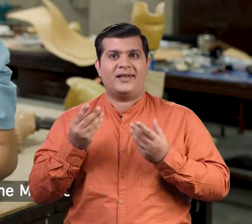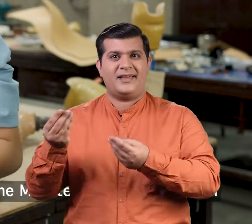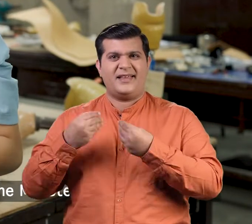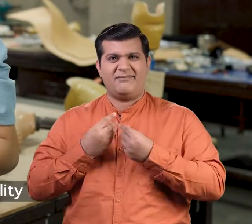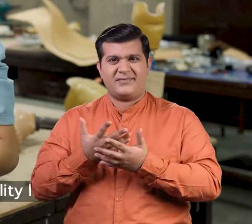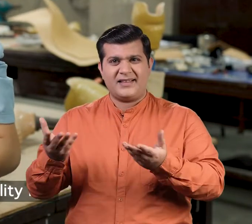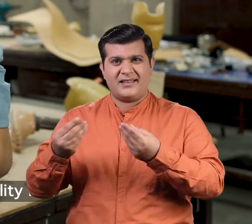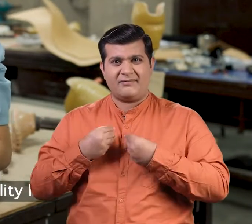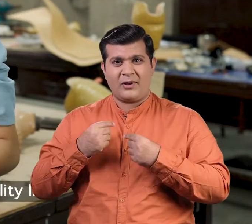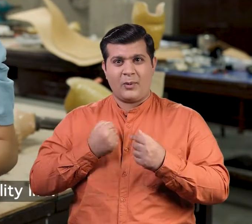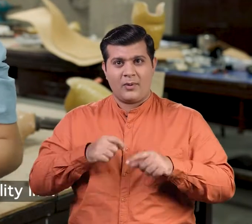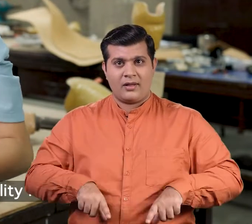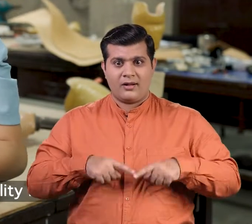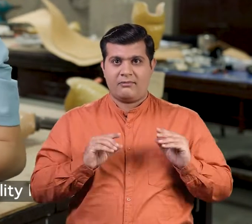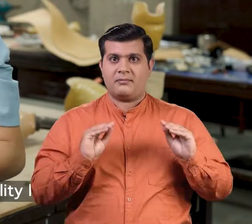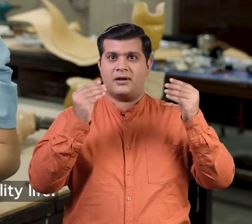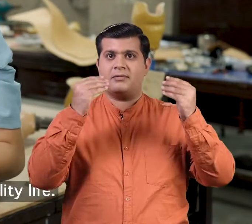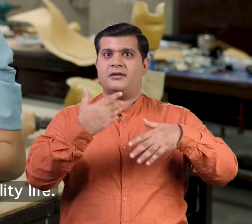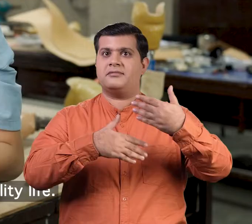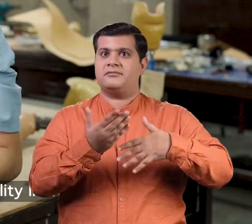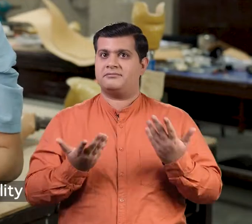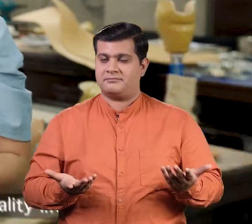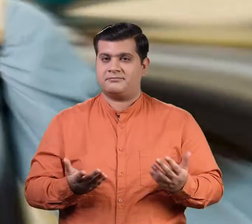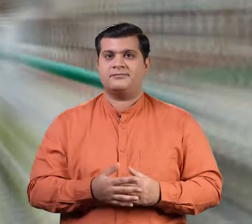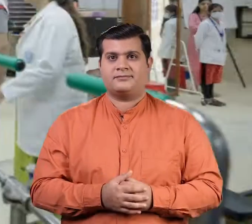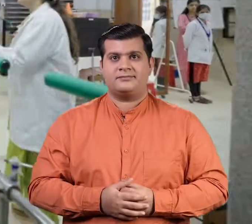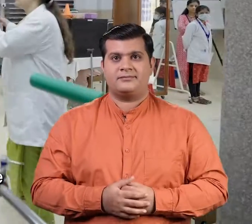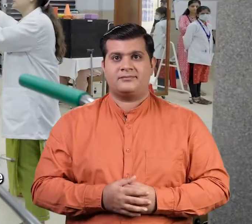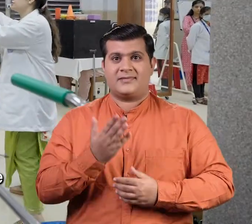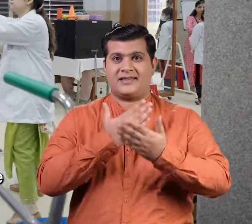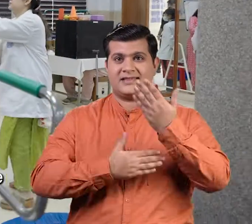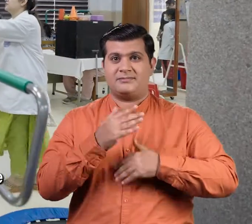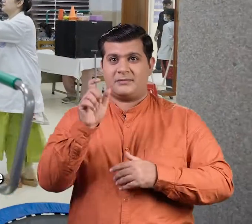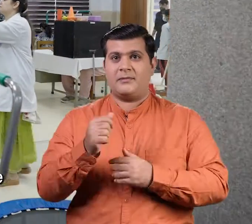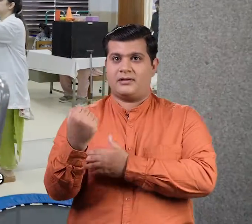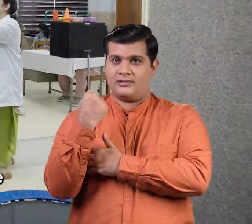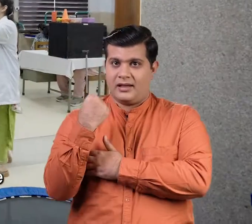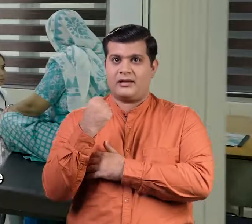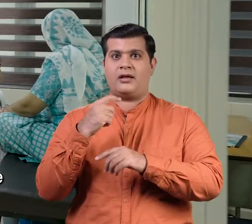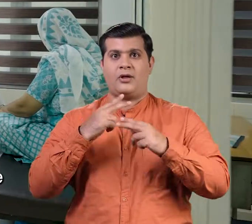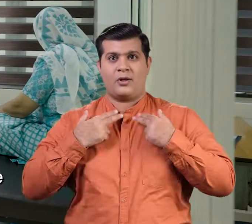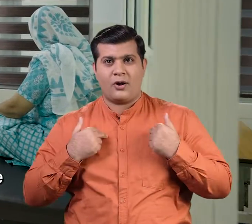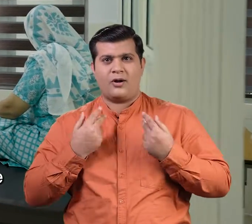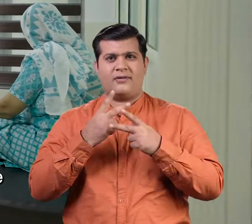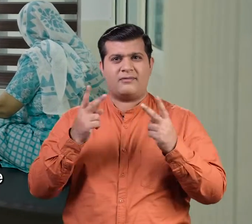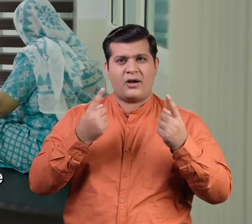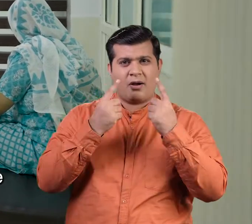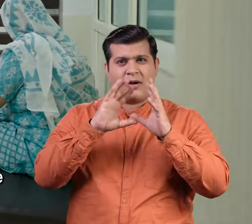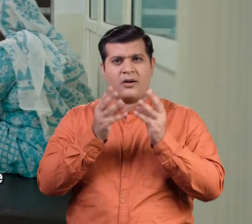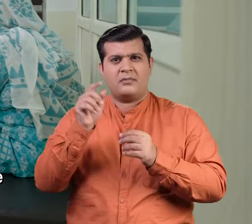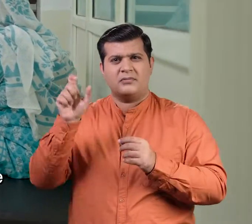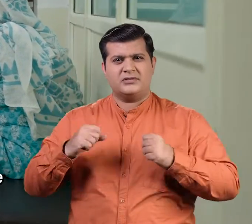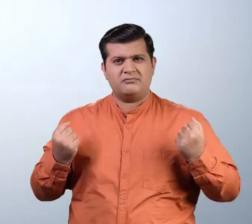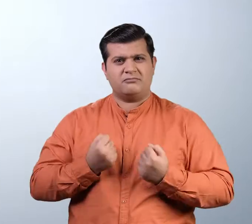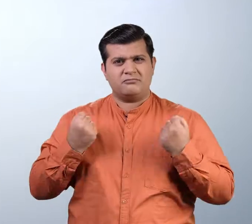मोदी जी, जिनकी वजह से आज मैं एक बेटर क्वालिटी ऑफ लाइफ जी रही हूँ। दिव्यांग जनों के अधिकारों के लिए अनुसंधान और वकालत को